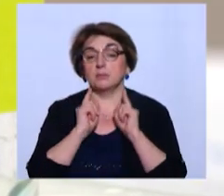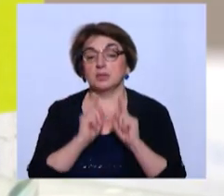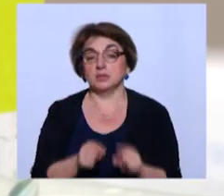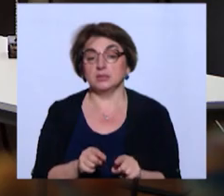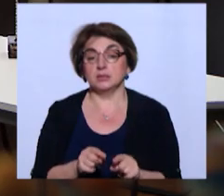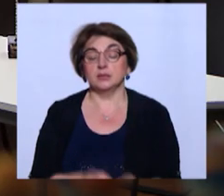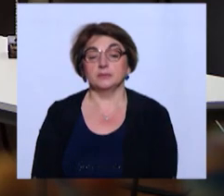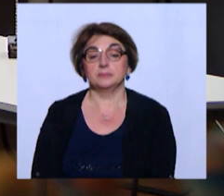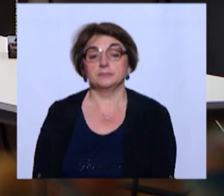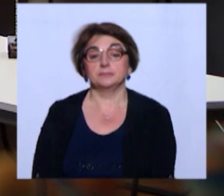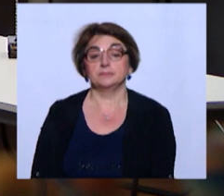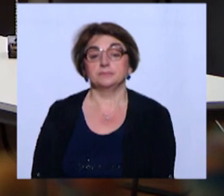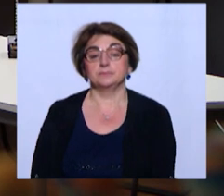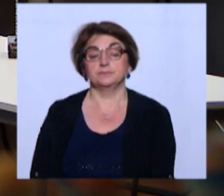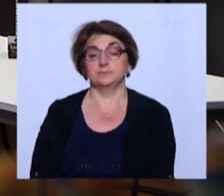შეფერილობას მიიღებენ ისინი.